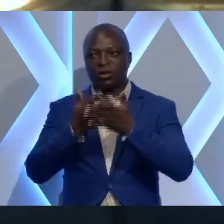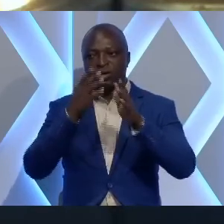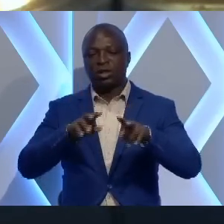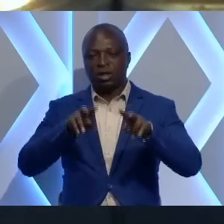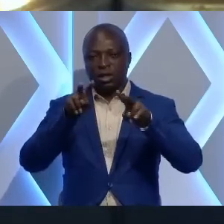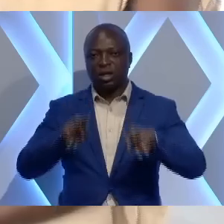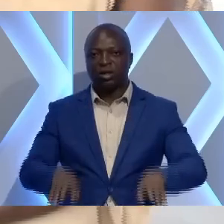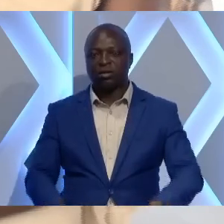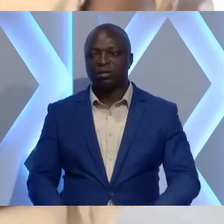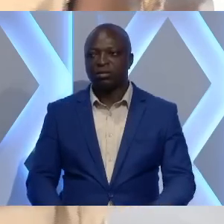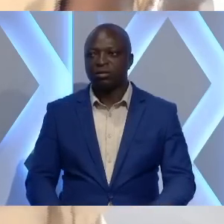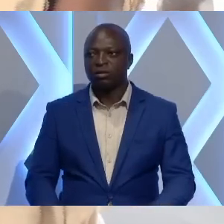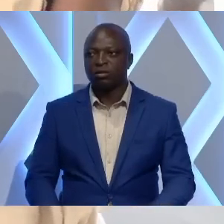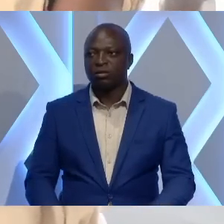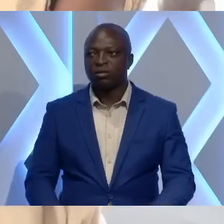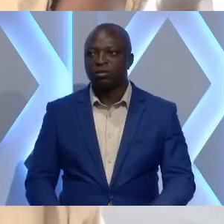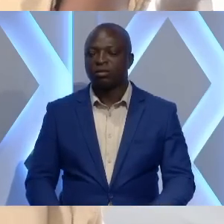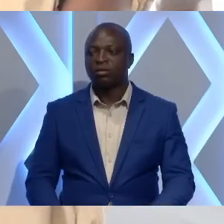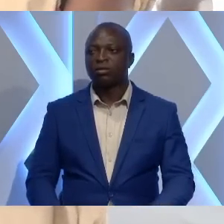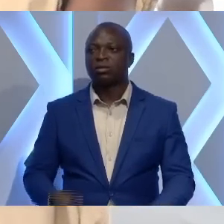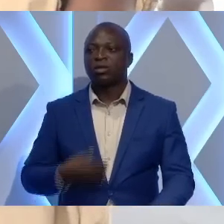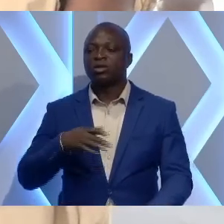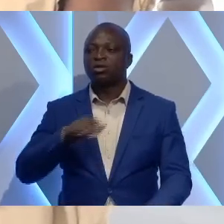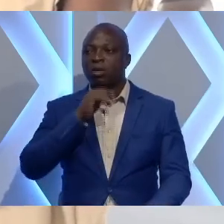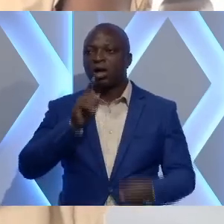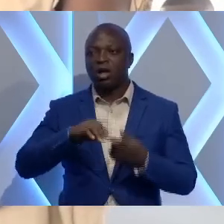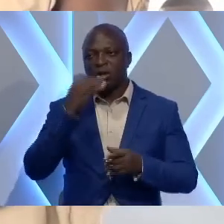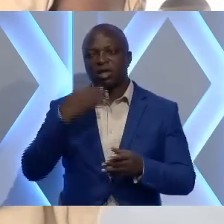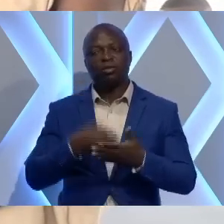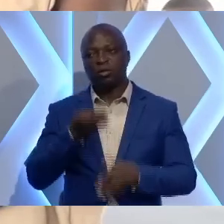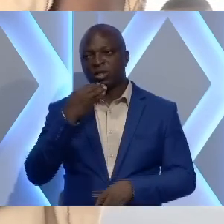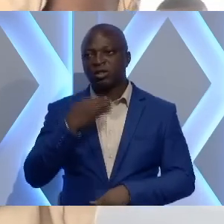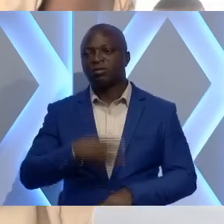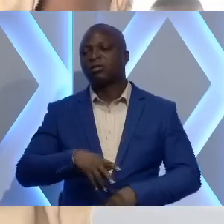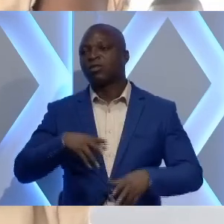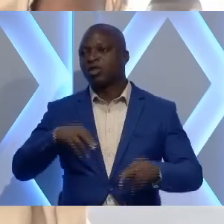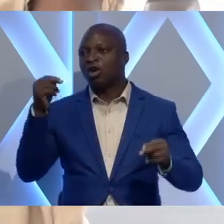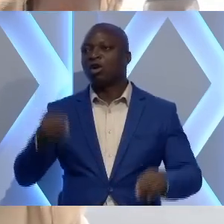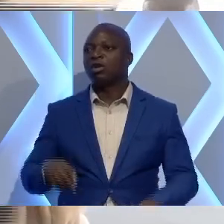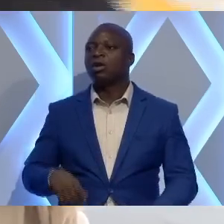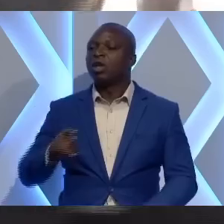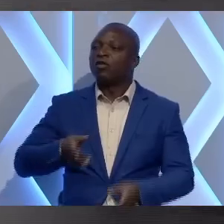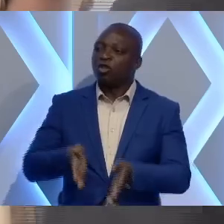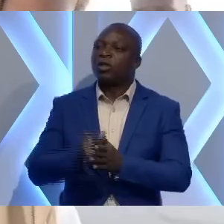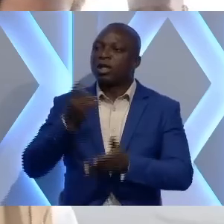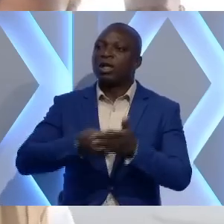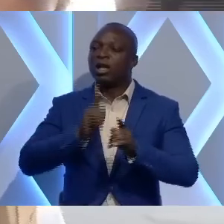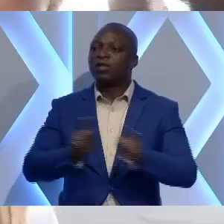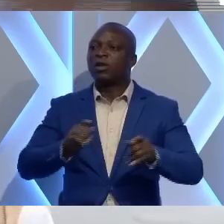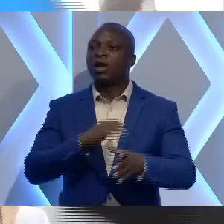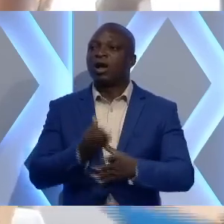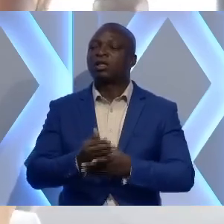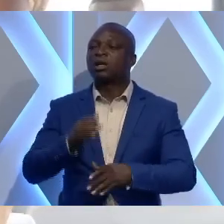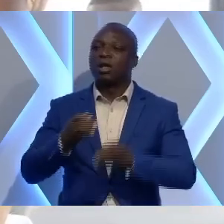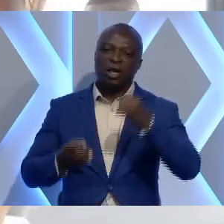Je n'arrive pas à manger. À bien manger. Non, d'abord il faut demander quelle est la différence entre